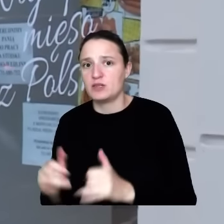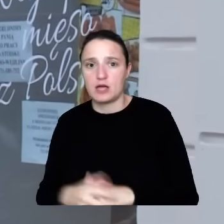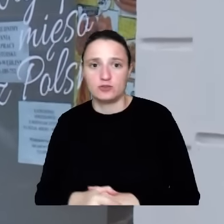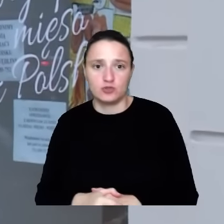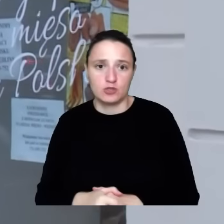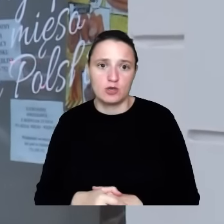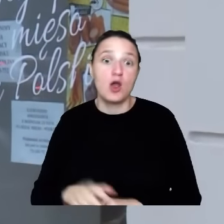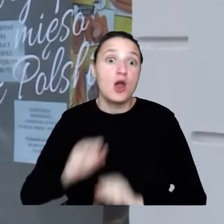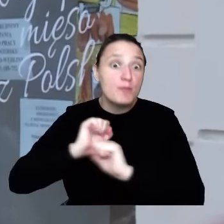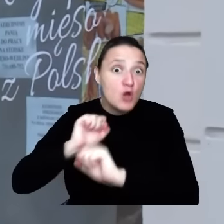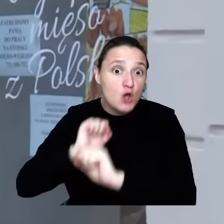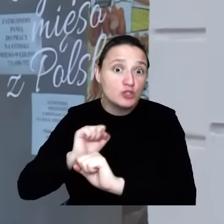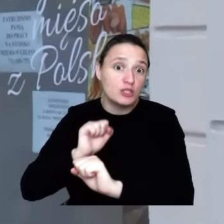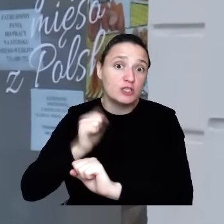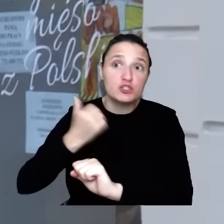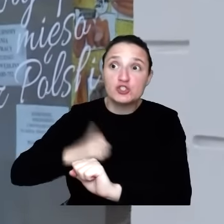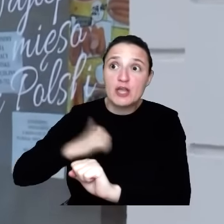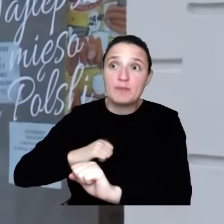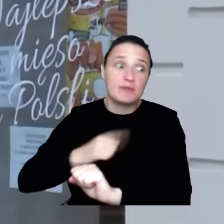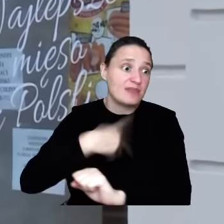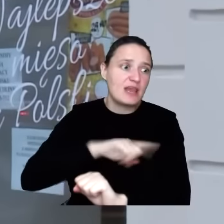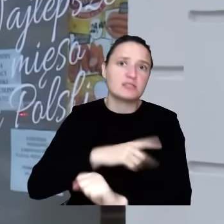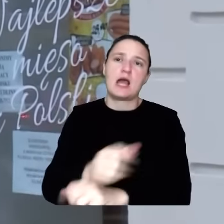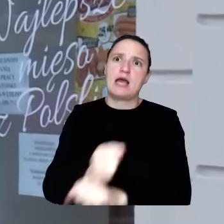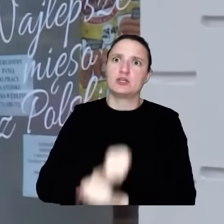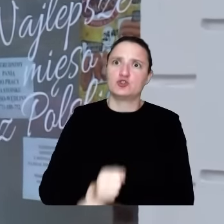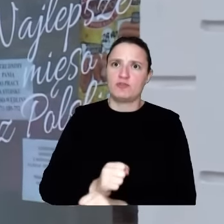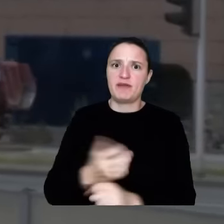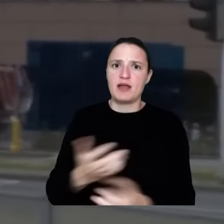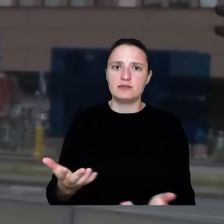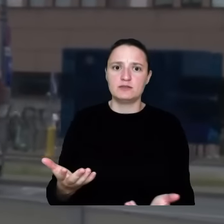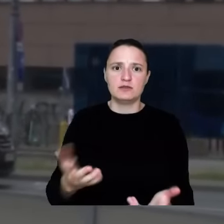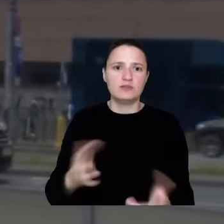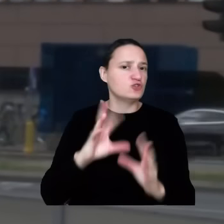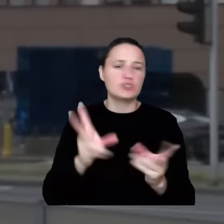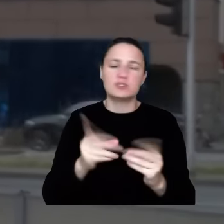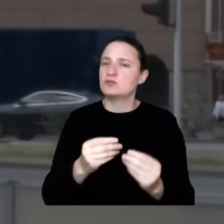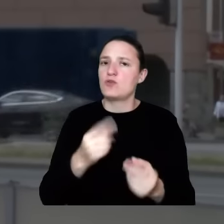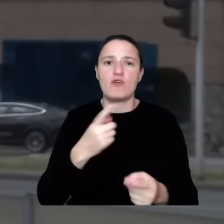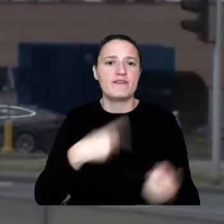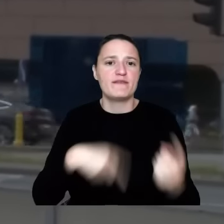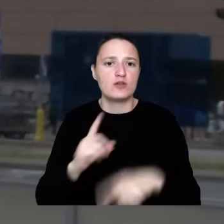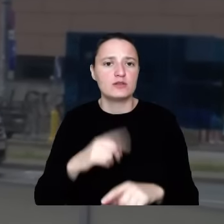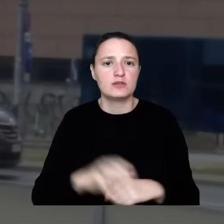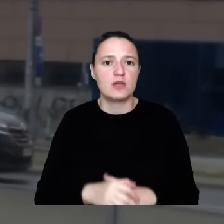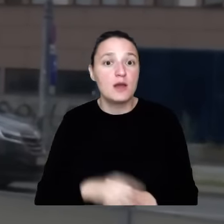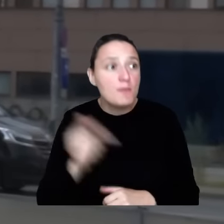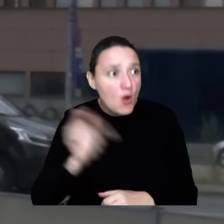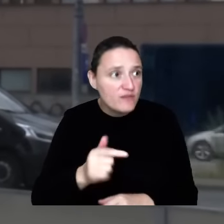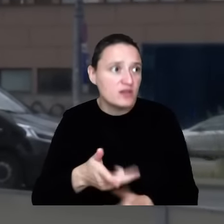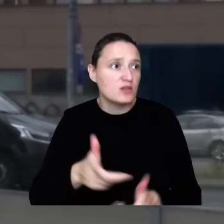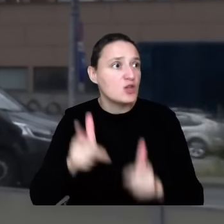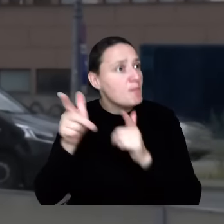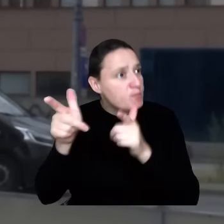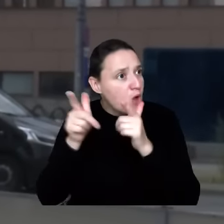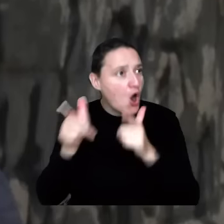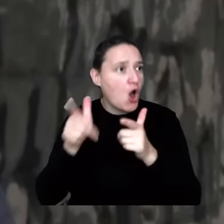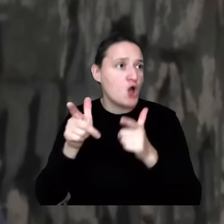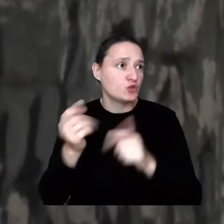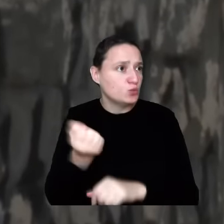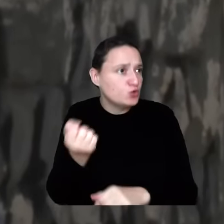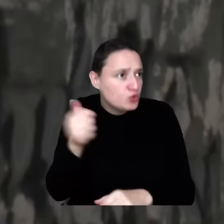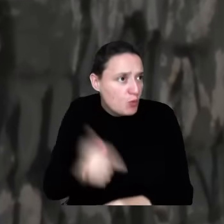i nas, no to zostali aresztowani, bo jest wszystko na odwrót. Powinni mieć prawo użycia broni, jeżeli jest zagrożone ich